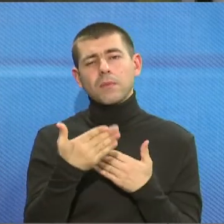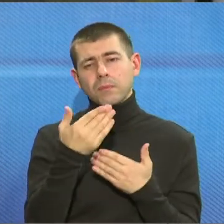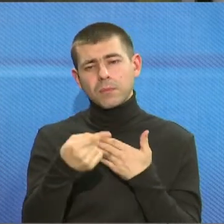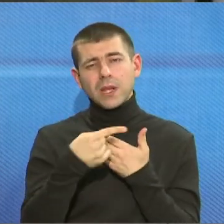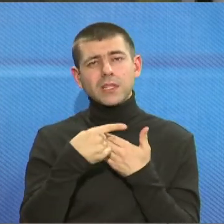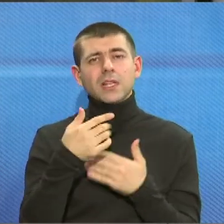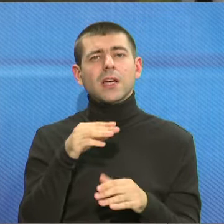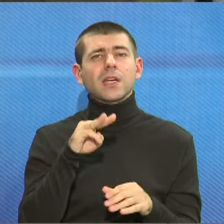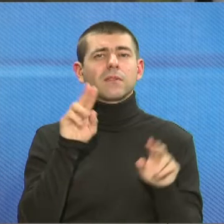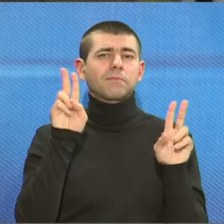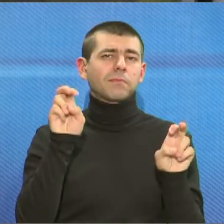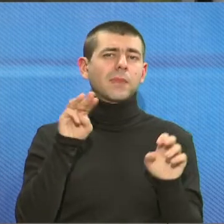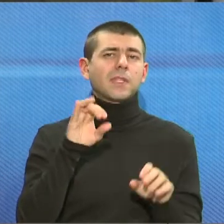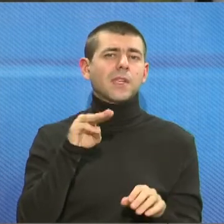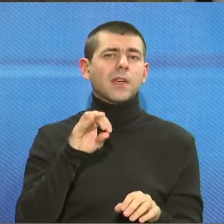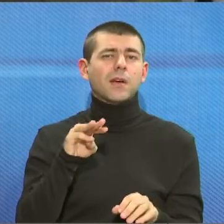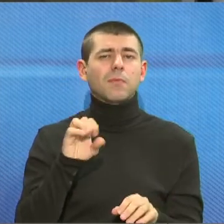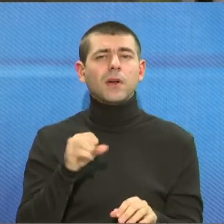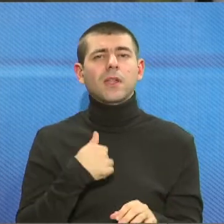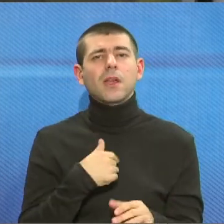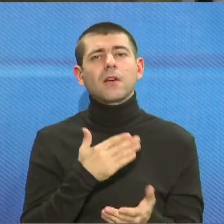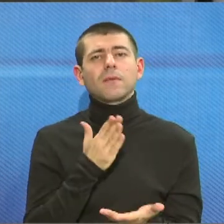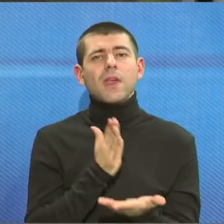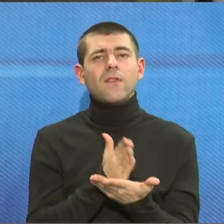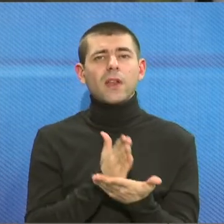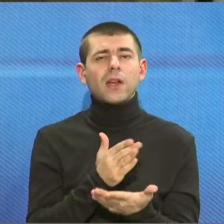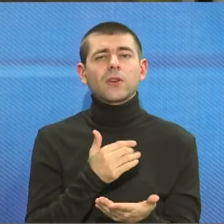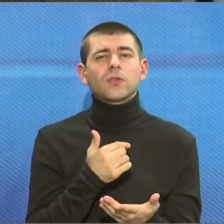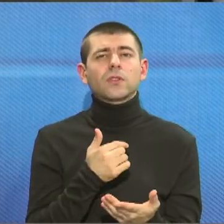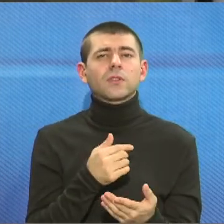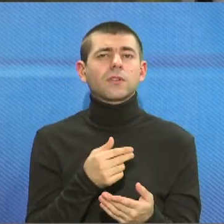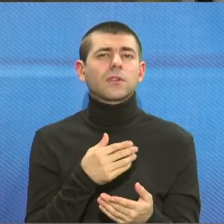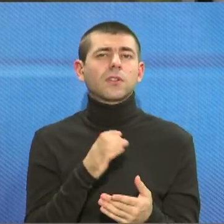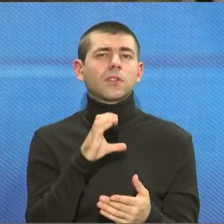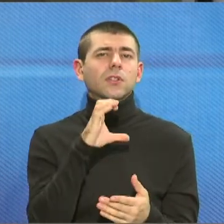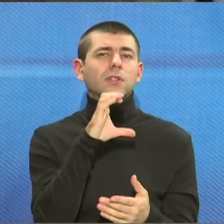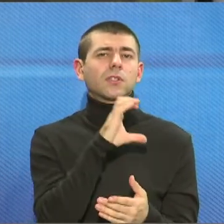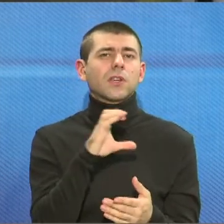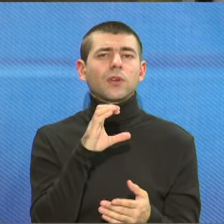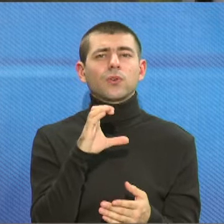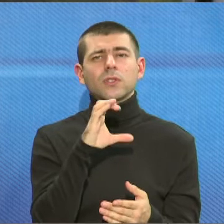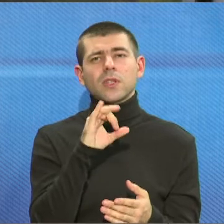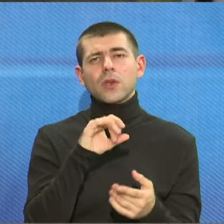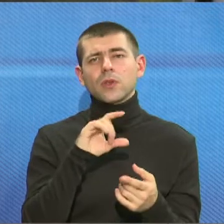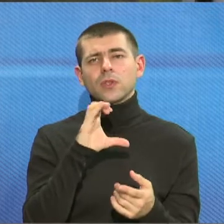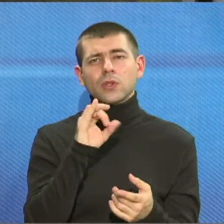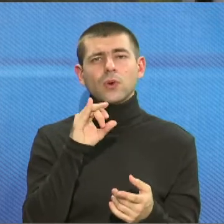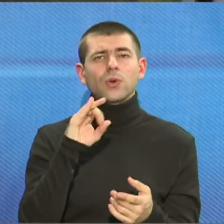морское братство. И я являюсь летописцем союзных военных моряков города